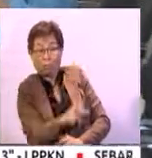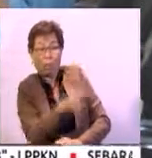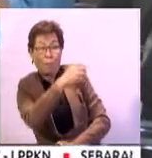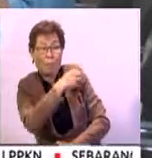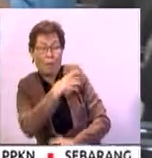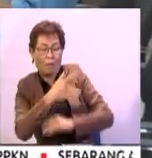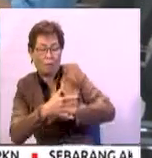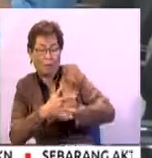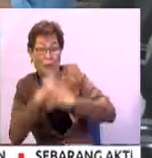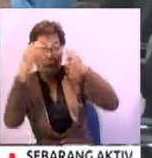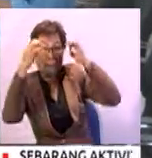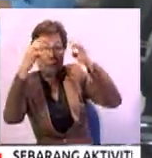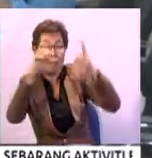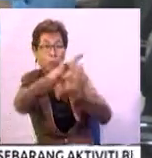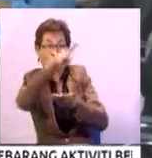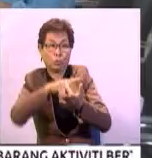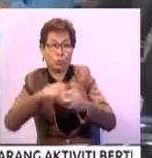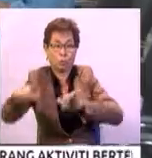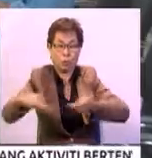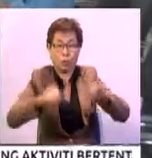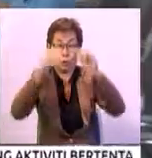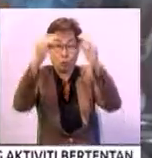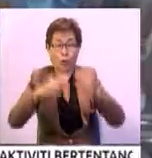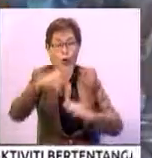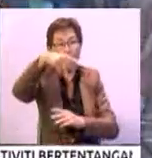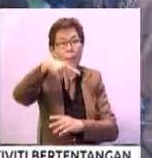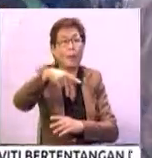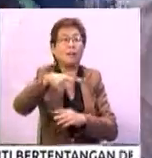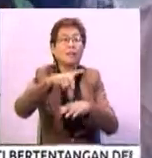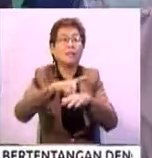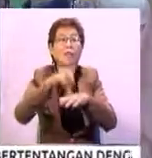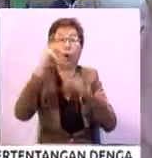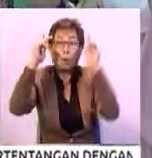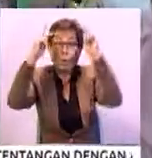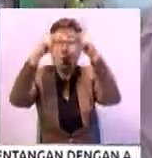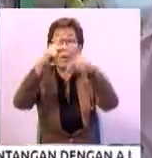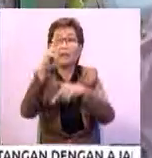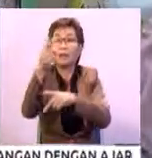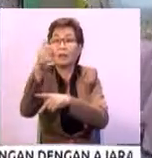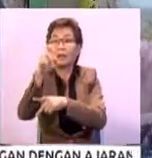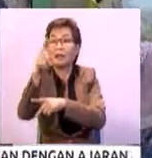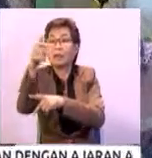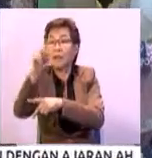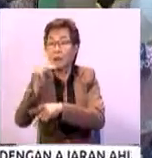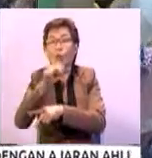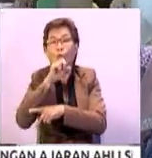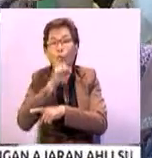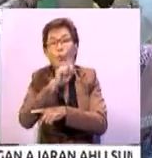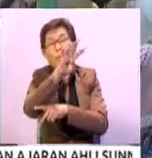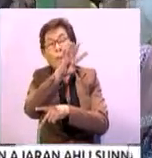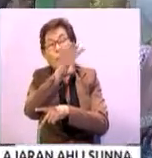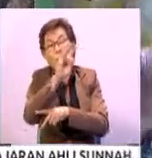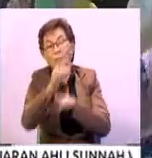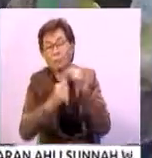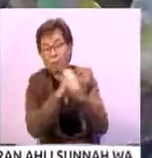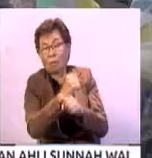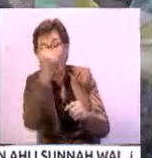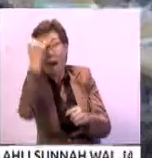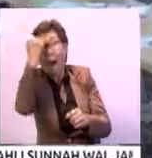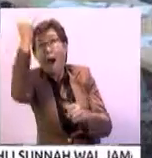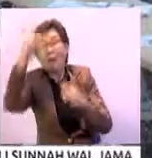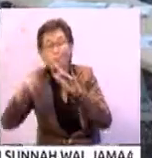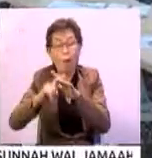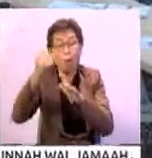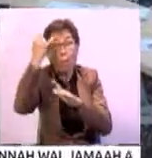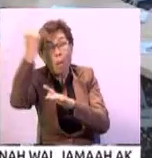pegawai teknologi pendidikan Pusat Kegiatan Guru PKG Teruntum Kuantan, Nur Jahan Sultan, 48 tahun, mendapat idea